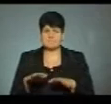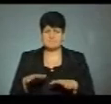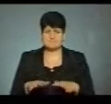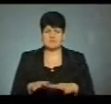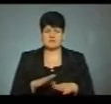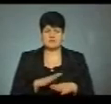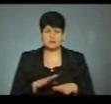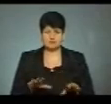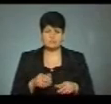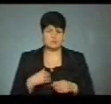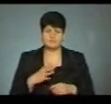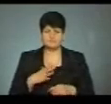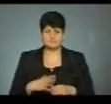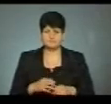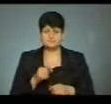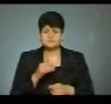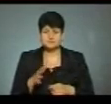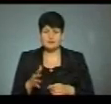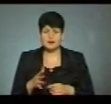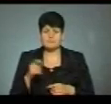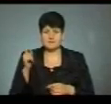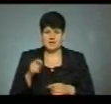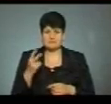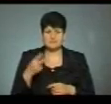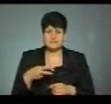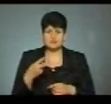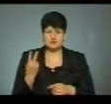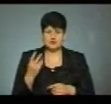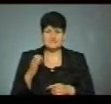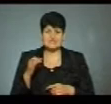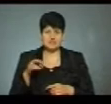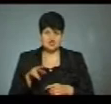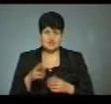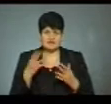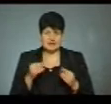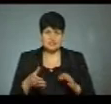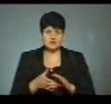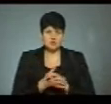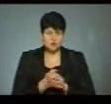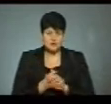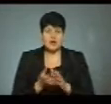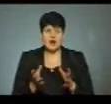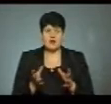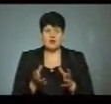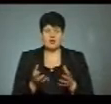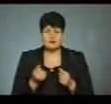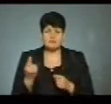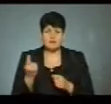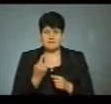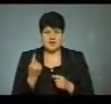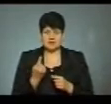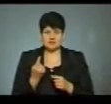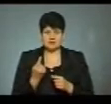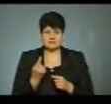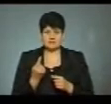не тримали, ми б не вистояли. Безпосередньо приїхав 22 січня на День Злуки і отримав перші бойові хрещення, то ми